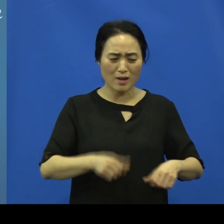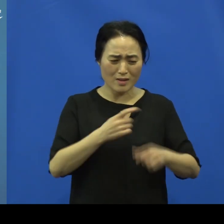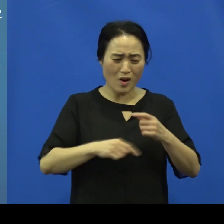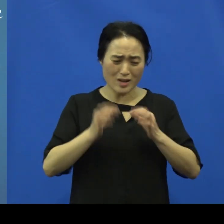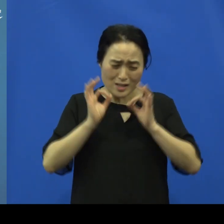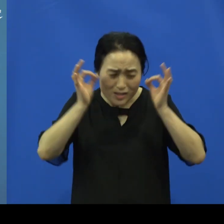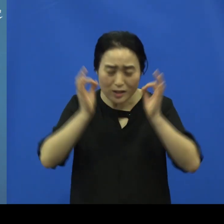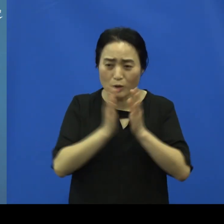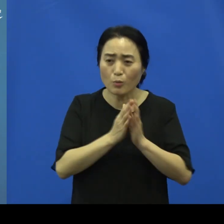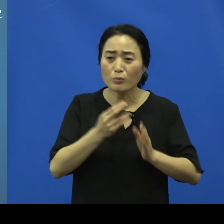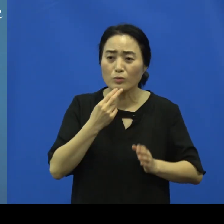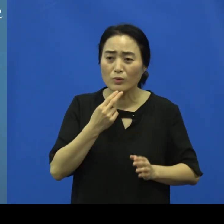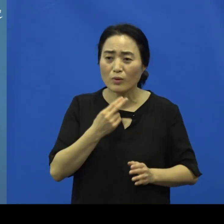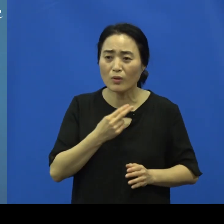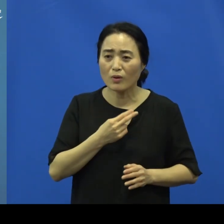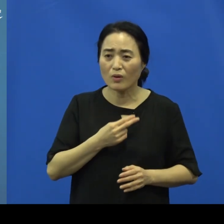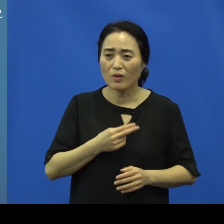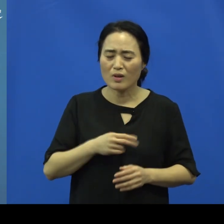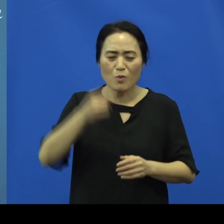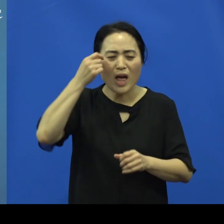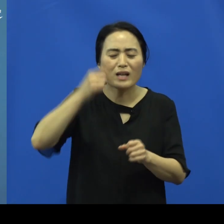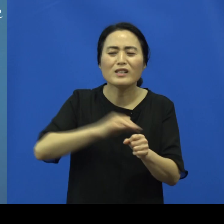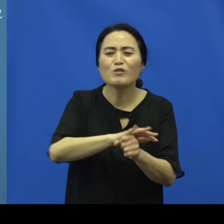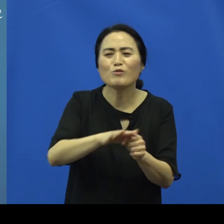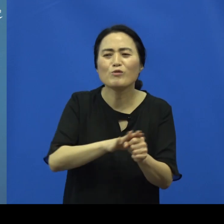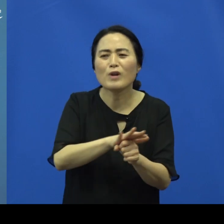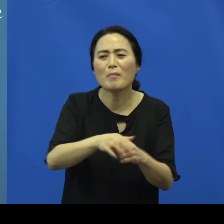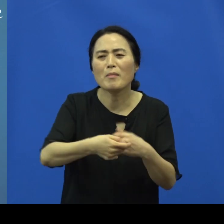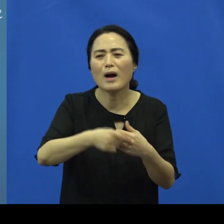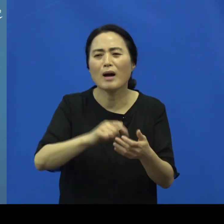없어요? 긍휼의 마음이 없는 거죠.